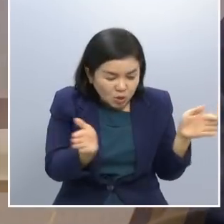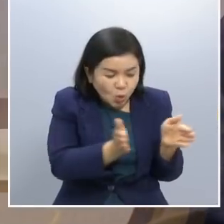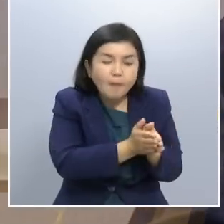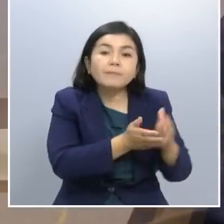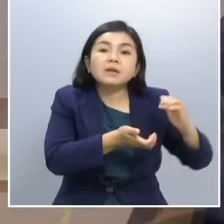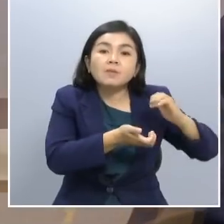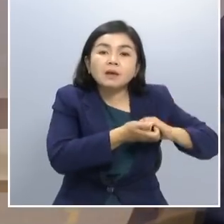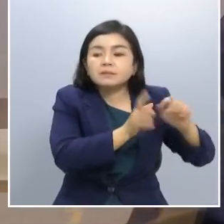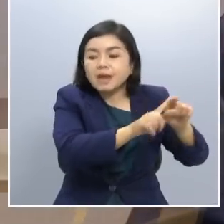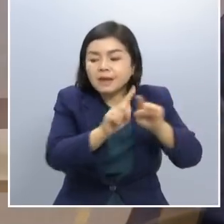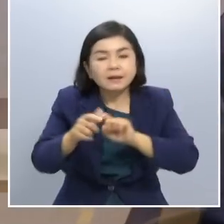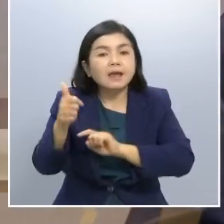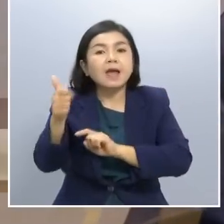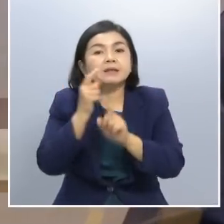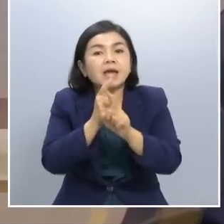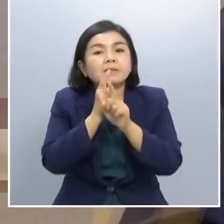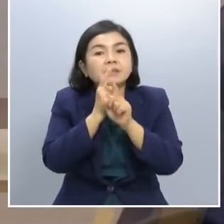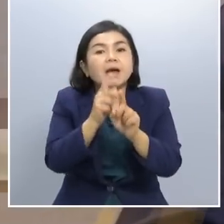กับพรรคอื่นๆตามบทบัญญัติของรัฐธรรมนูญ